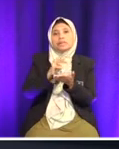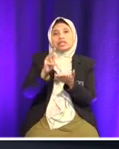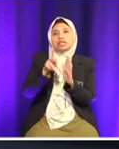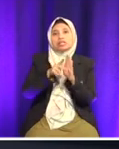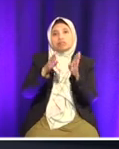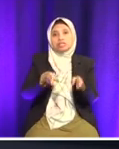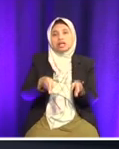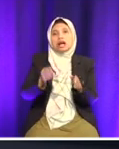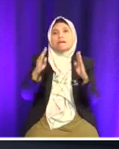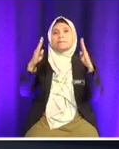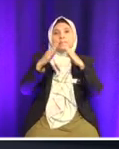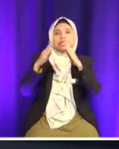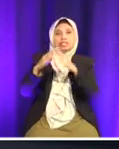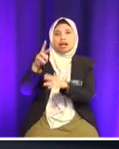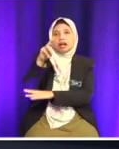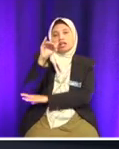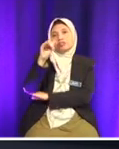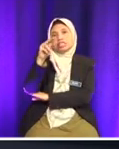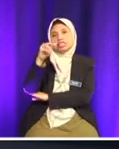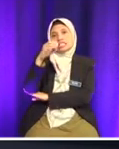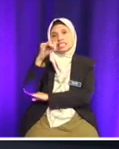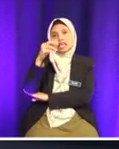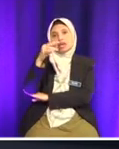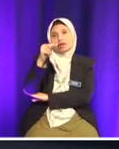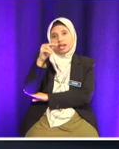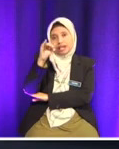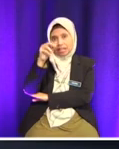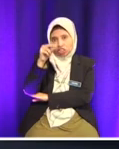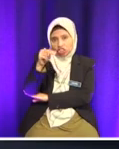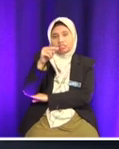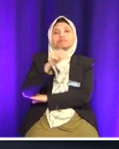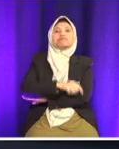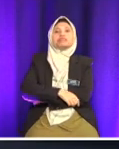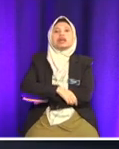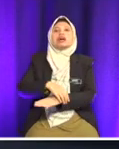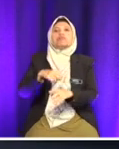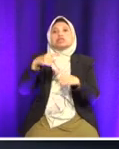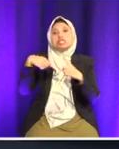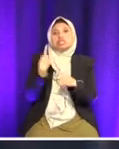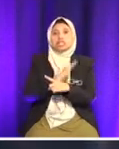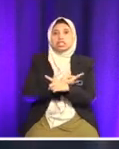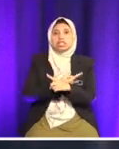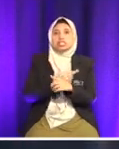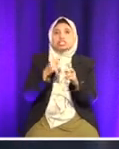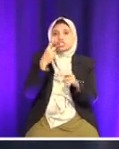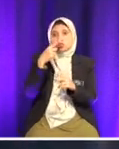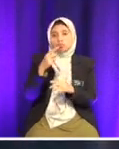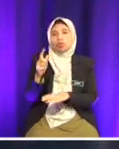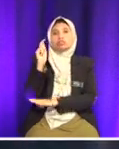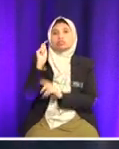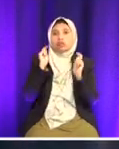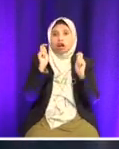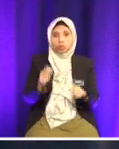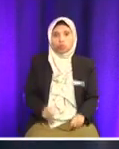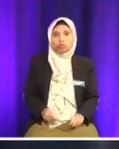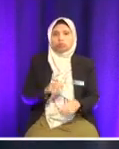Mandarin Cing semennya Selangor Oke Ustaz Ah ini guys bila kita sebut tentang tahajud anak bangun tahajud